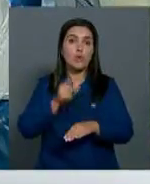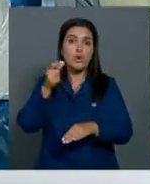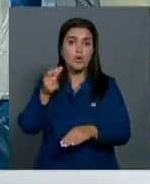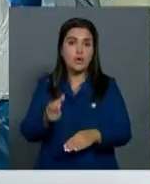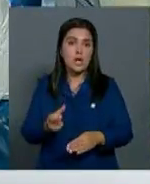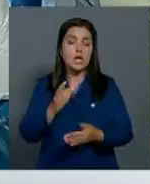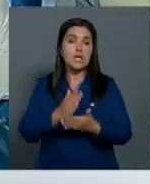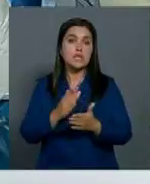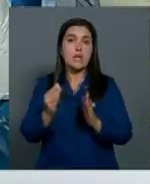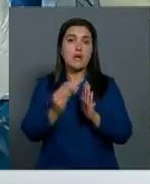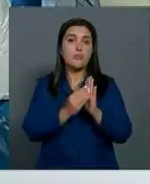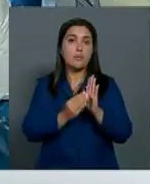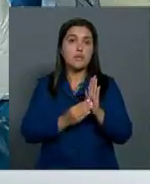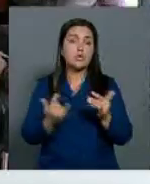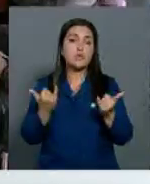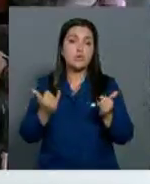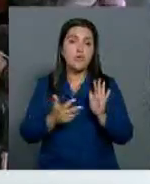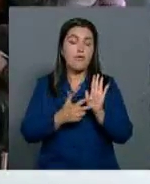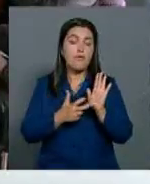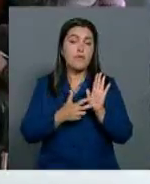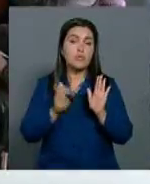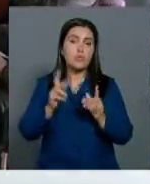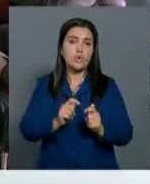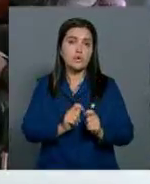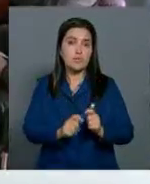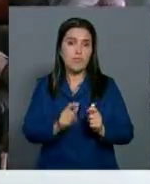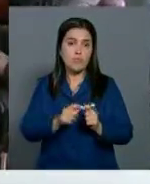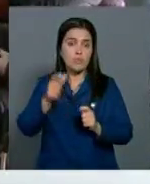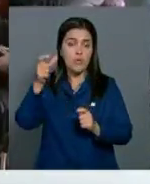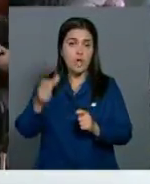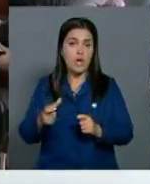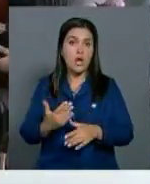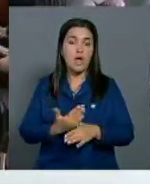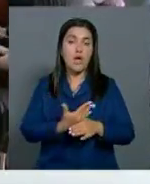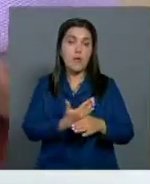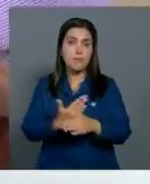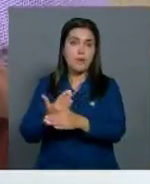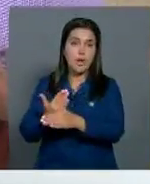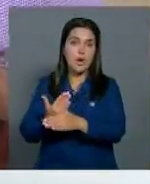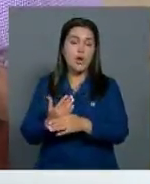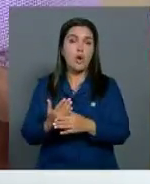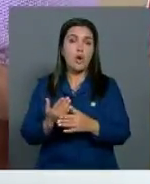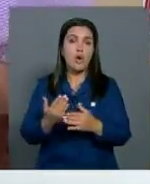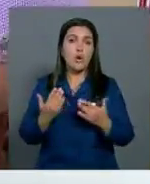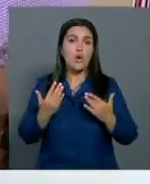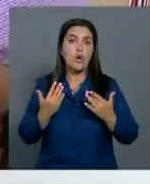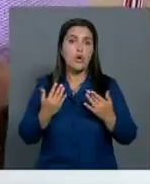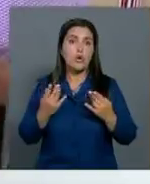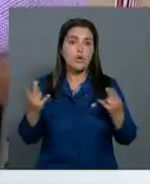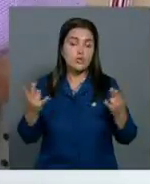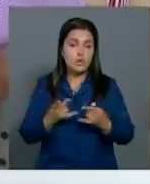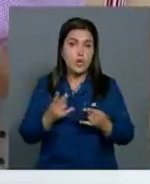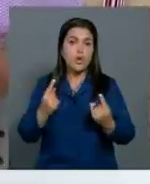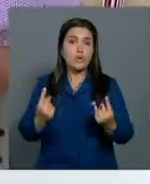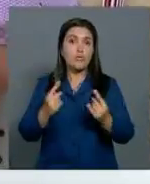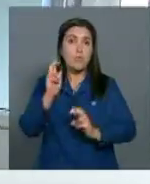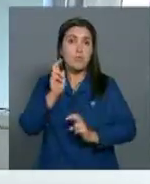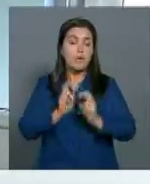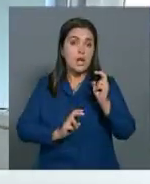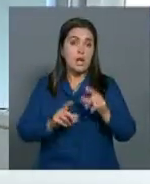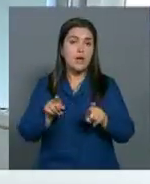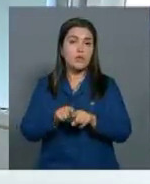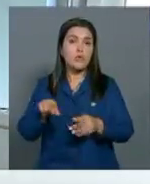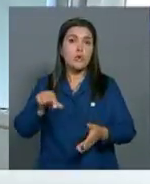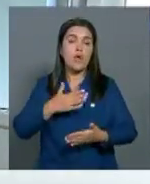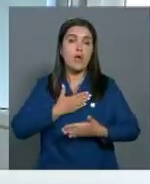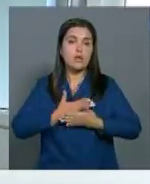«Кайрамда Жандар». В списке сейчас числится свыше 800 спонсоров. Впрочем, помощь нуждающимся спешат не только крупные предприятия. В